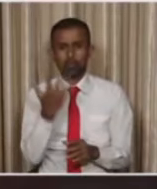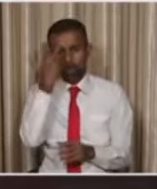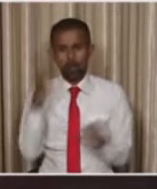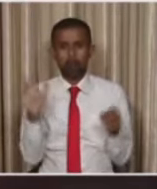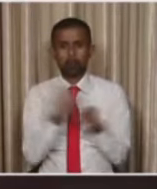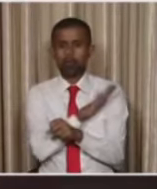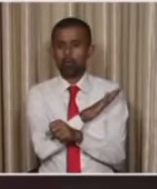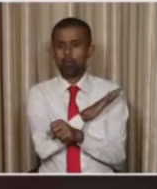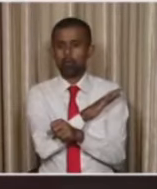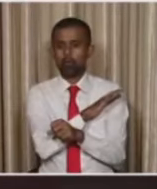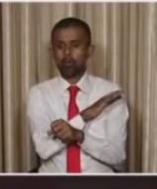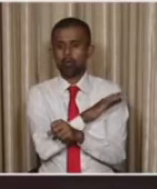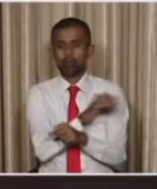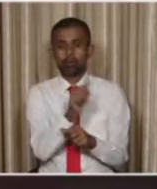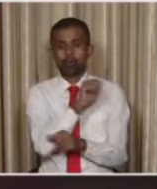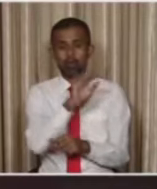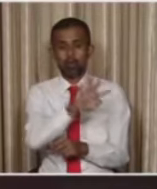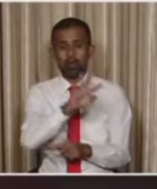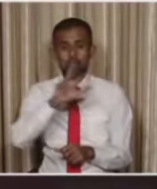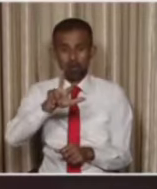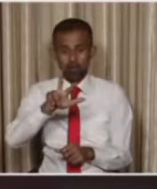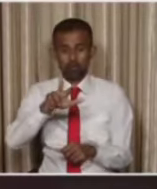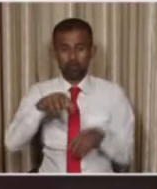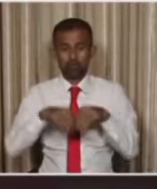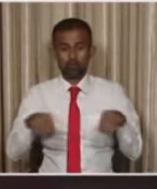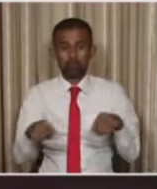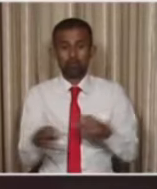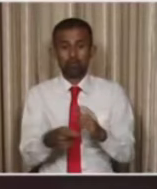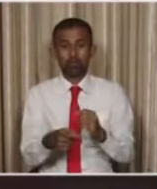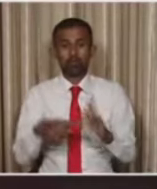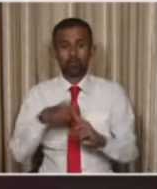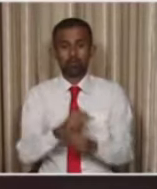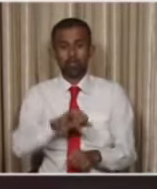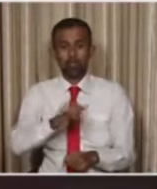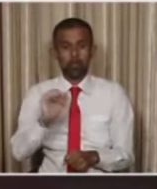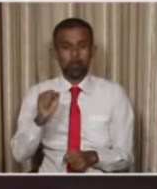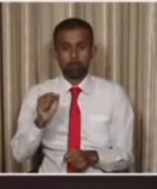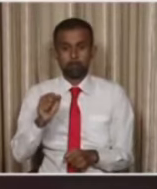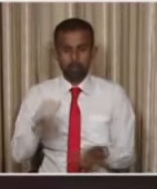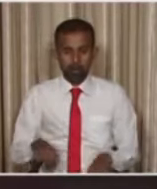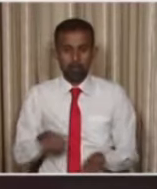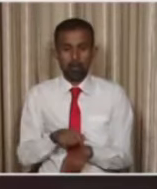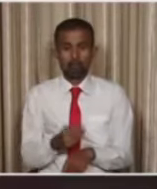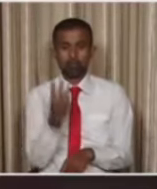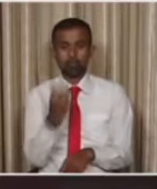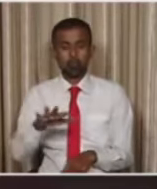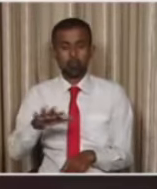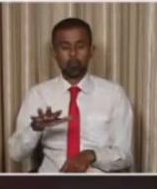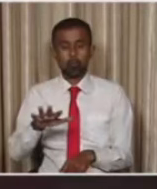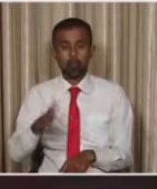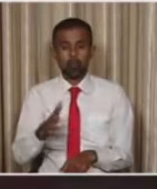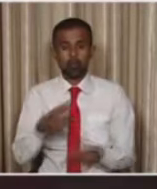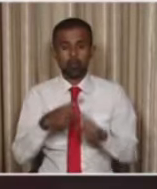පෝෂණය වුණේ. එදා 48 කුඹුරකින් වීකලෝ 650යි ගත්තේ. අද ගන්නවා 3500 හත් ගුණයක්